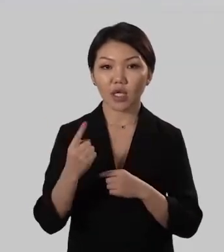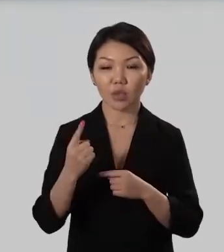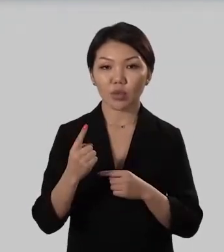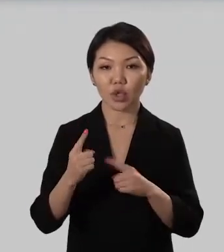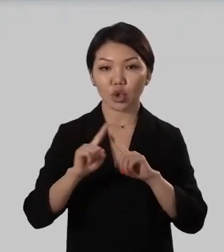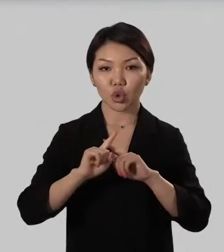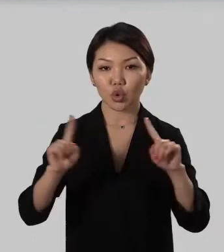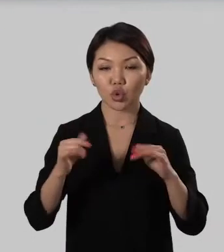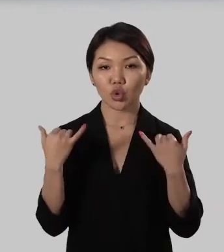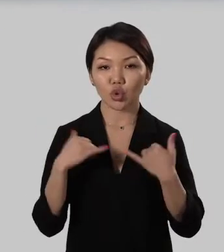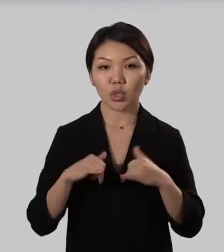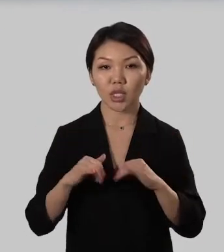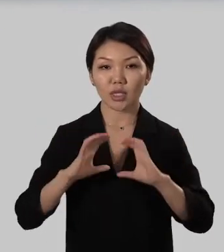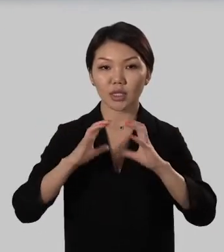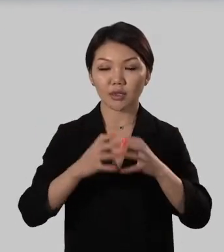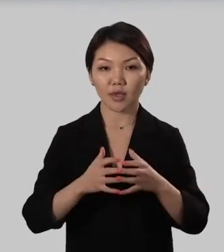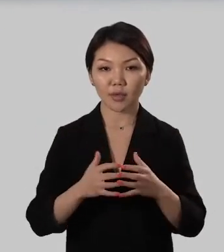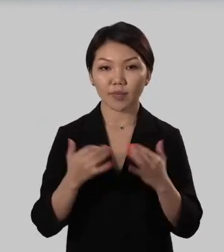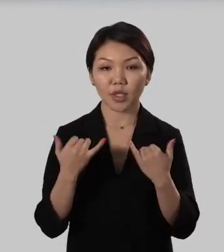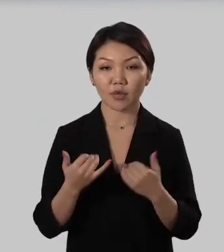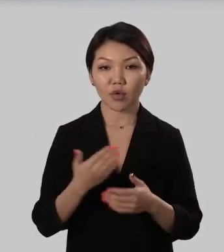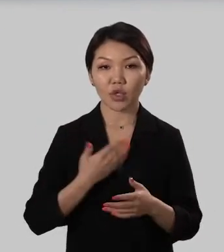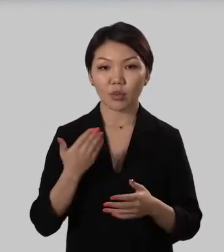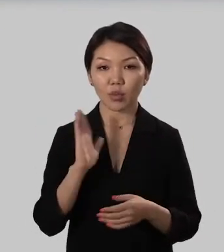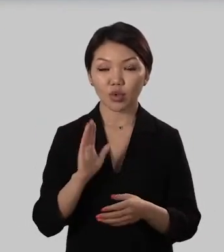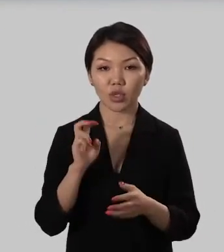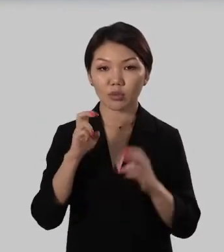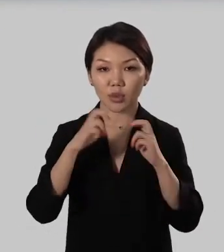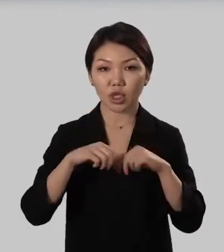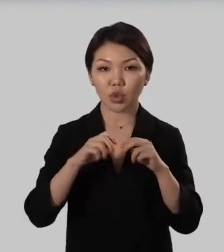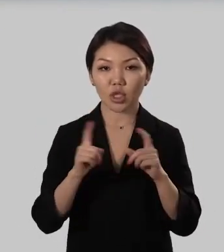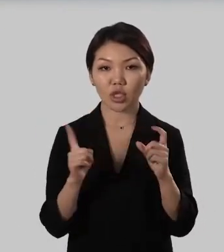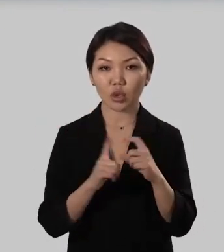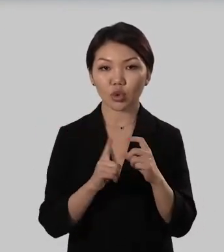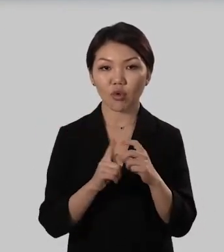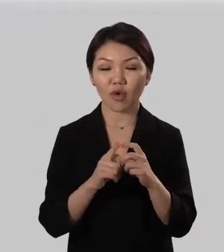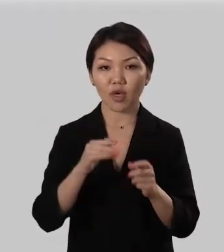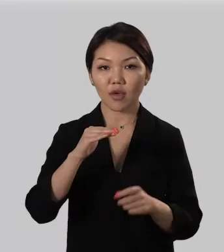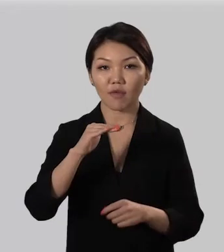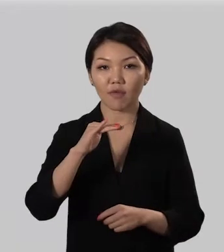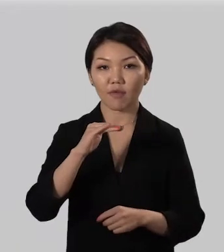в рубрике слово дня сегодня слово феномен